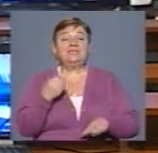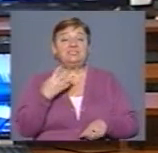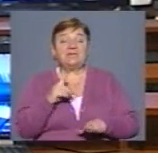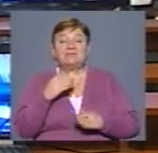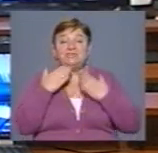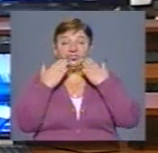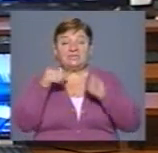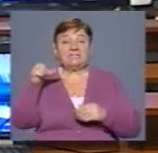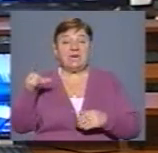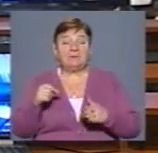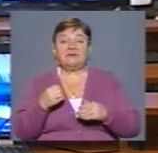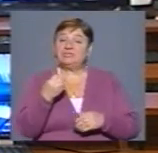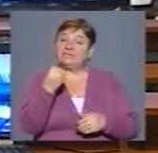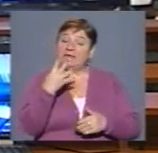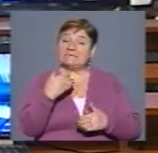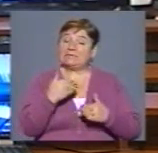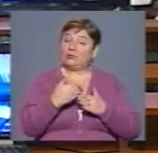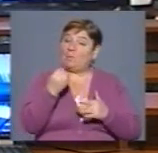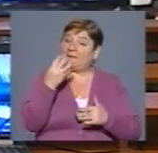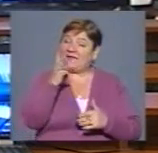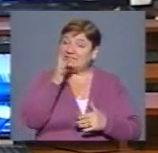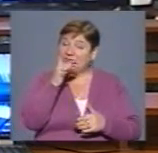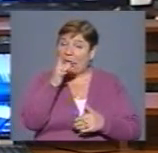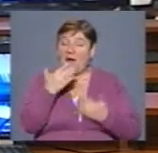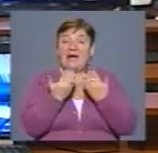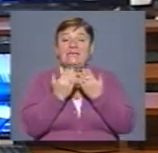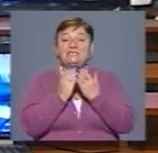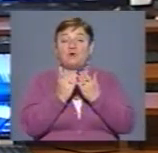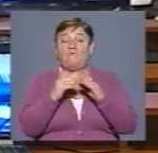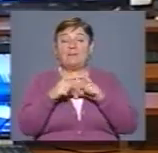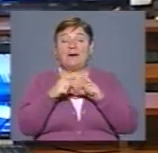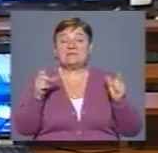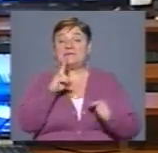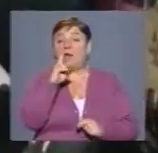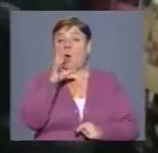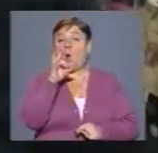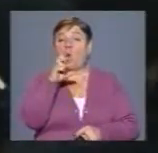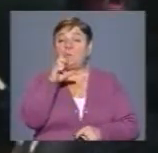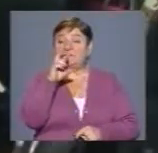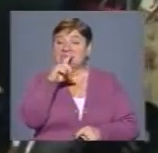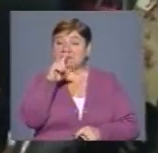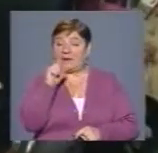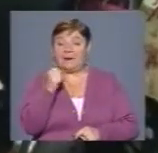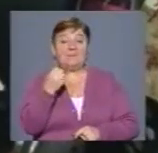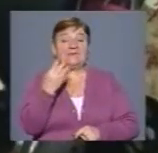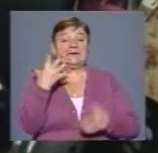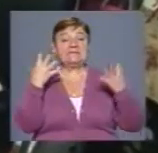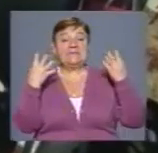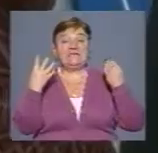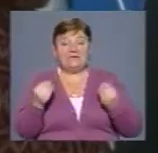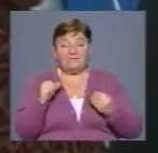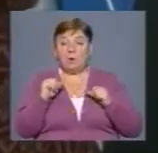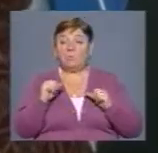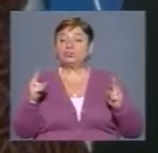з 14 до 15 години в книжковому магазині «Кобзар». Нагадаємо, в обласному центрі протягом 15 днів можна